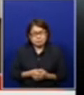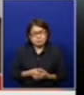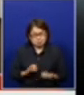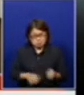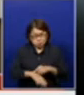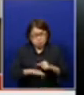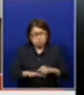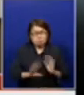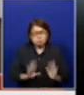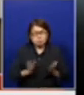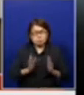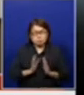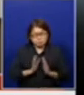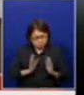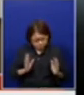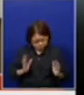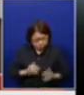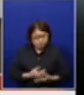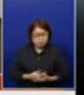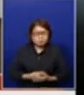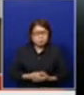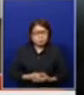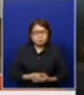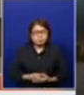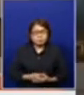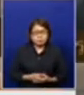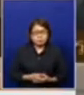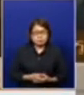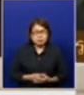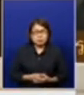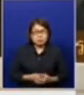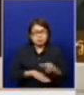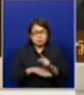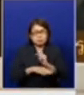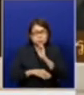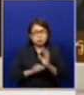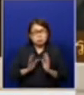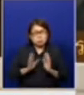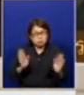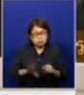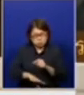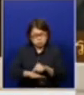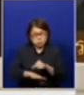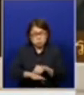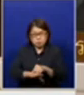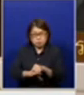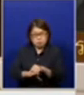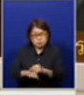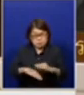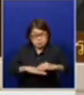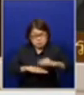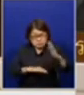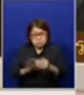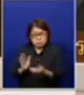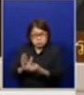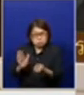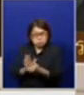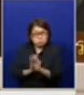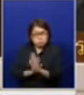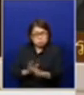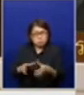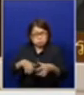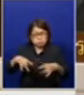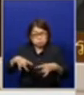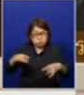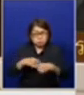ดไว้เพียงแค่นี้ครับขอกราบขอบคุณครับ ครับขอบคุณนะครับเวลานี้ก็คงหักไปในส่วนของฝ่ายค้านน